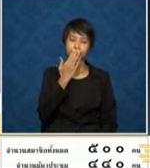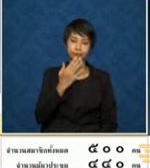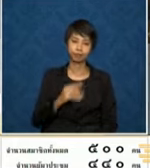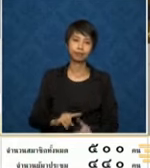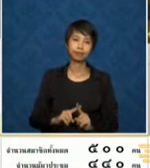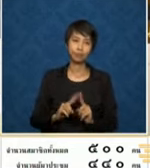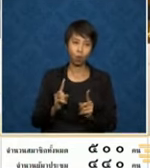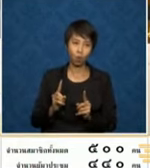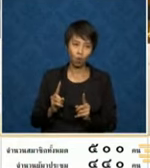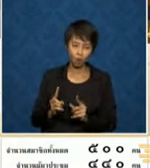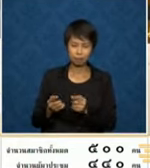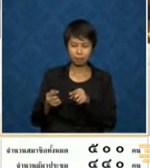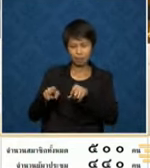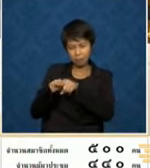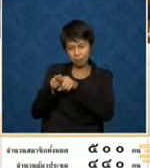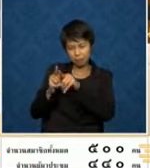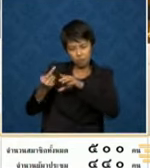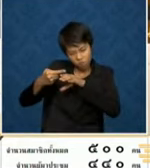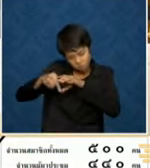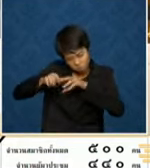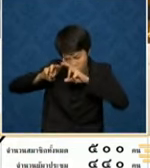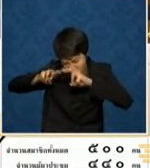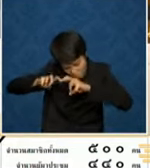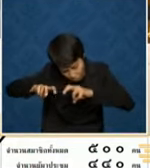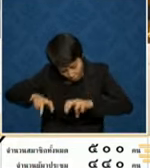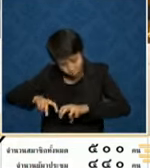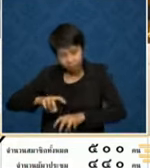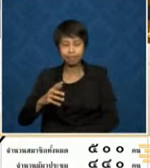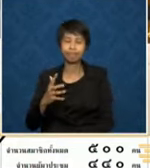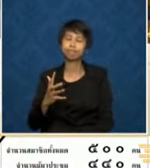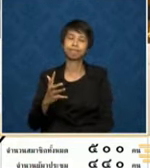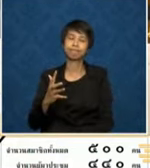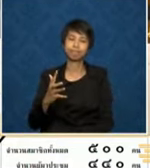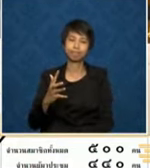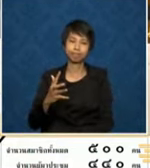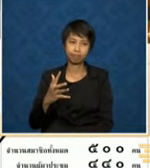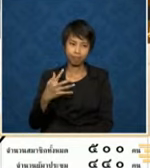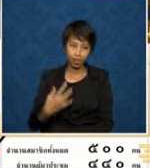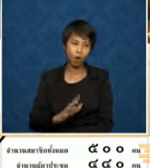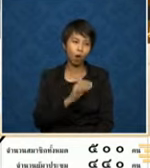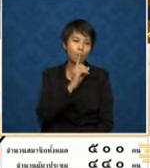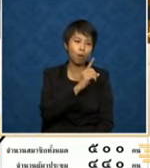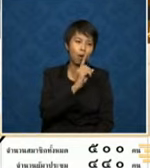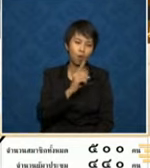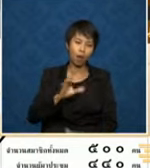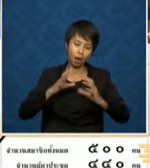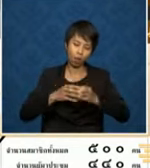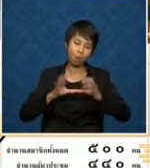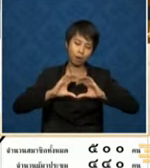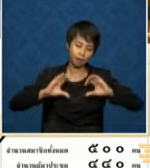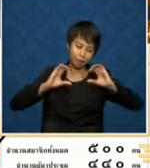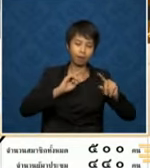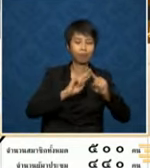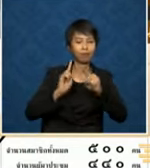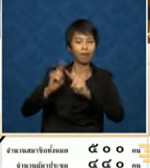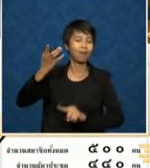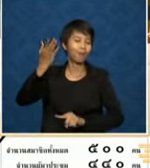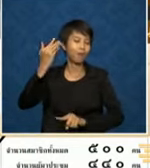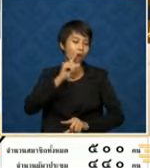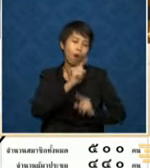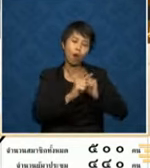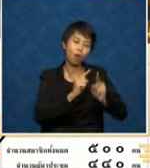ไม่ลื้อตะเข็บให้หานะครับมูลเหตุต่างๆและไปก้าวล่วงกับรัฐบาลอื่นๆแต่